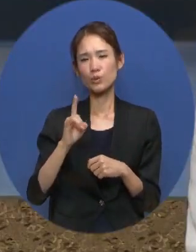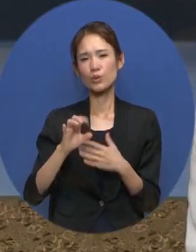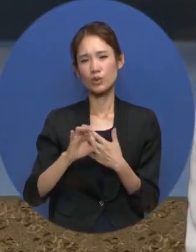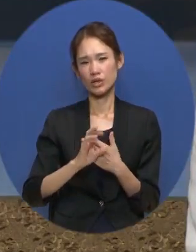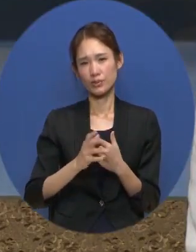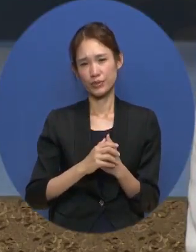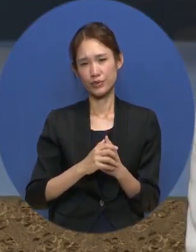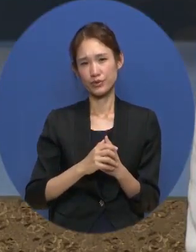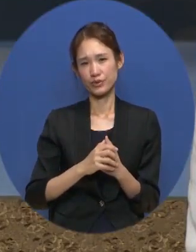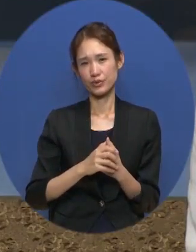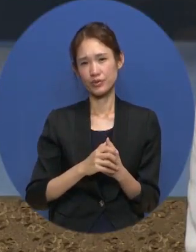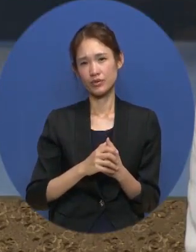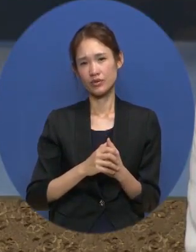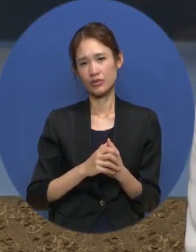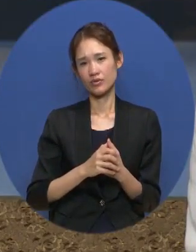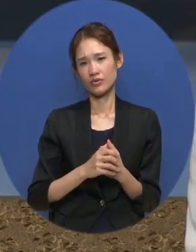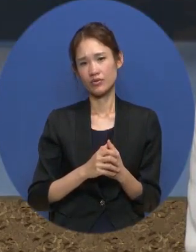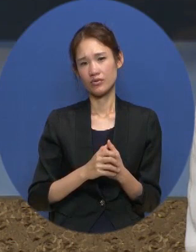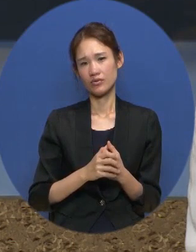네.